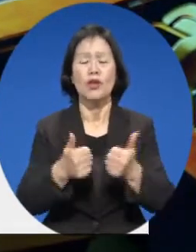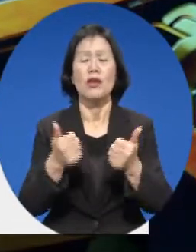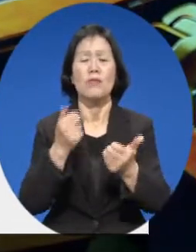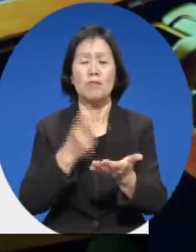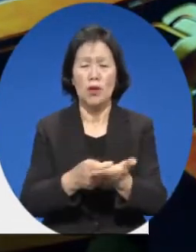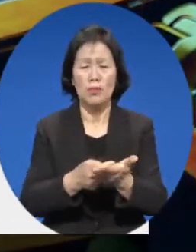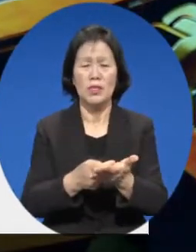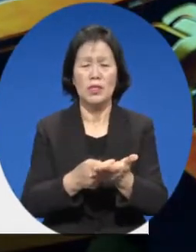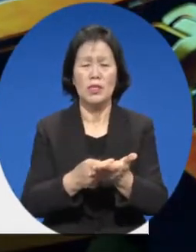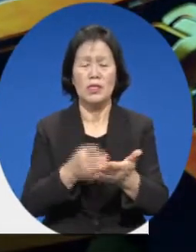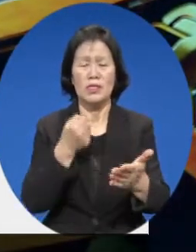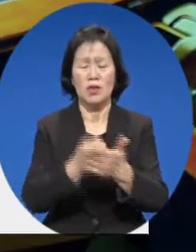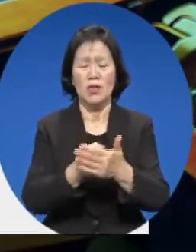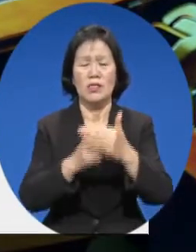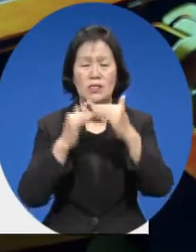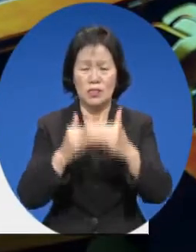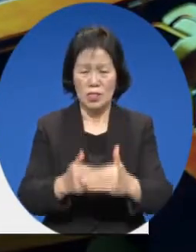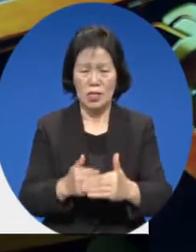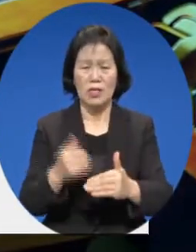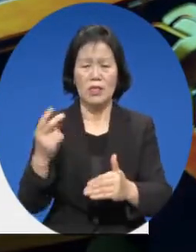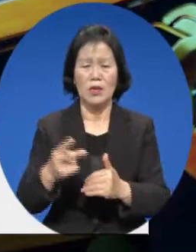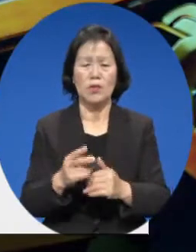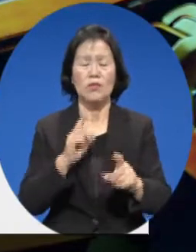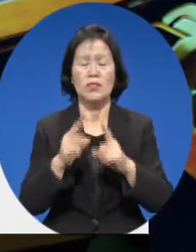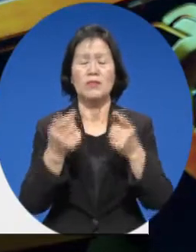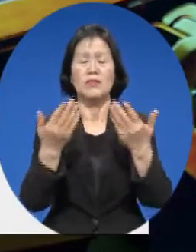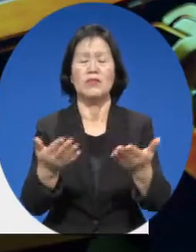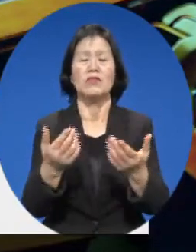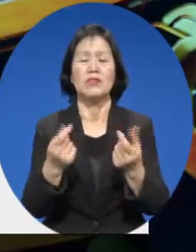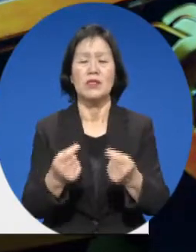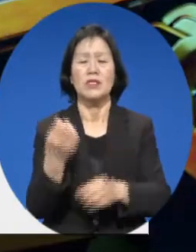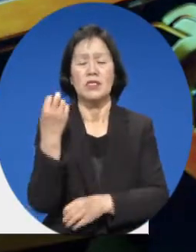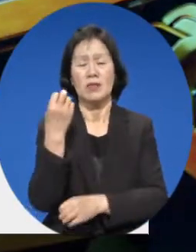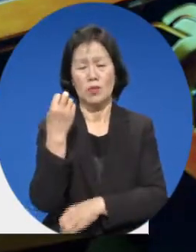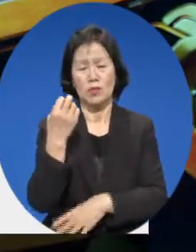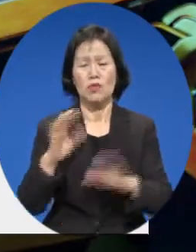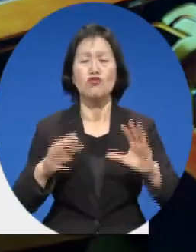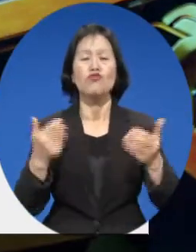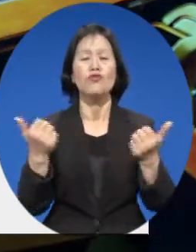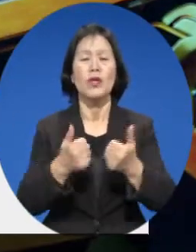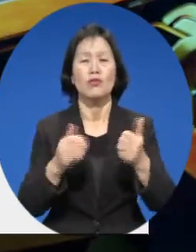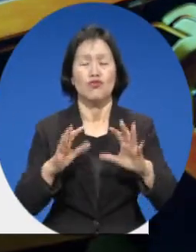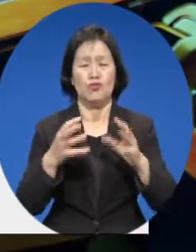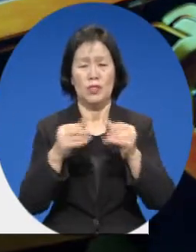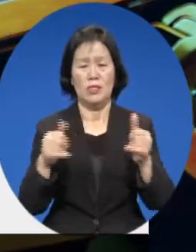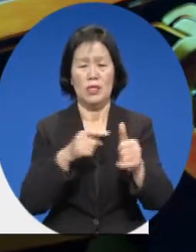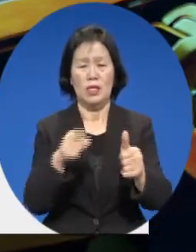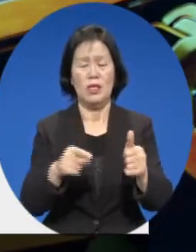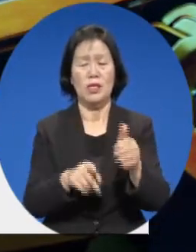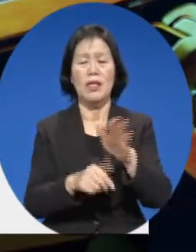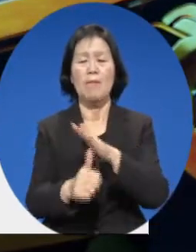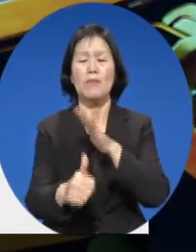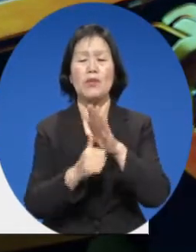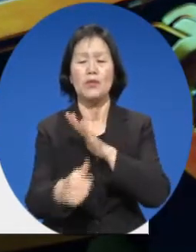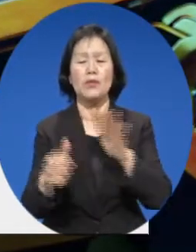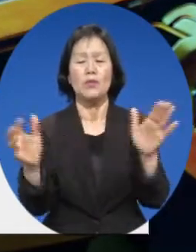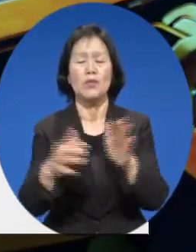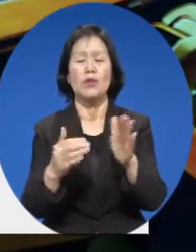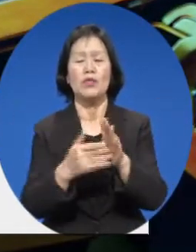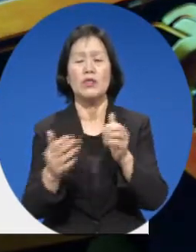국회 법이 전환 절차 인 것이고 그리고 말씀드렸듯이 기본적으로 국회는 국민들의 대표들이 모인 것이기 때문에